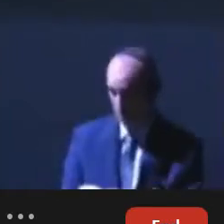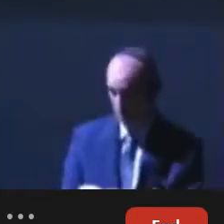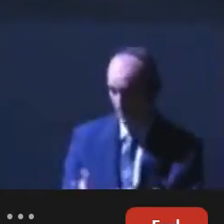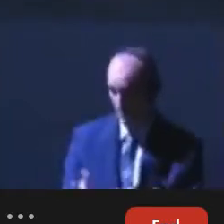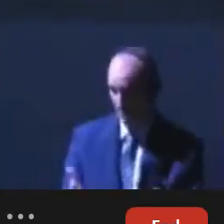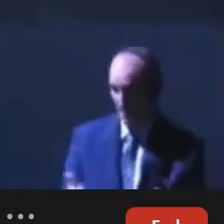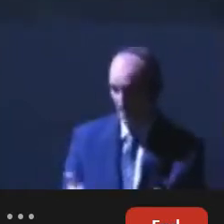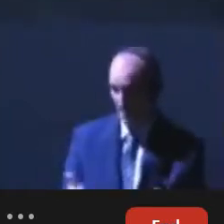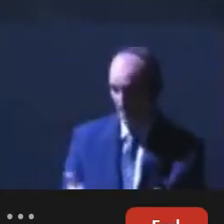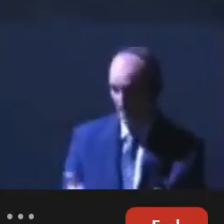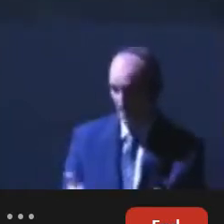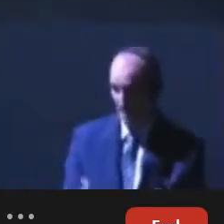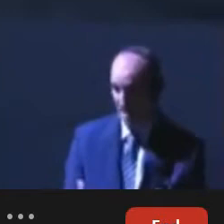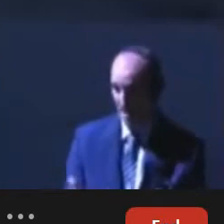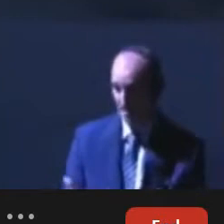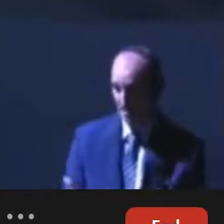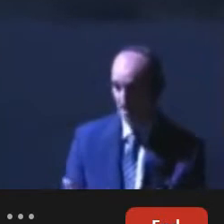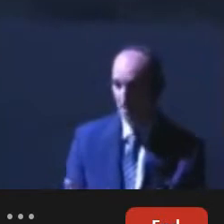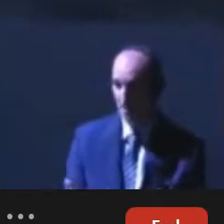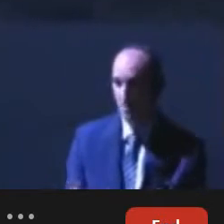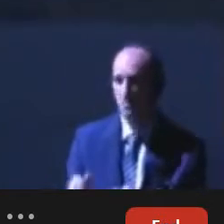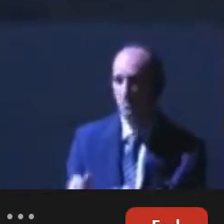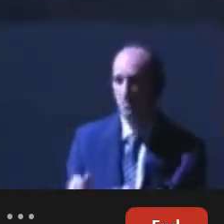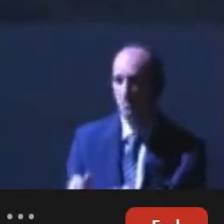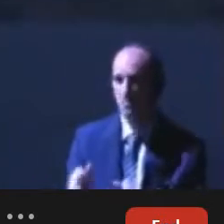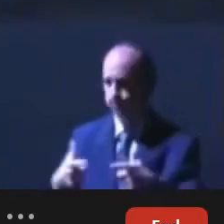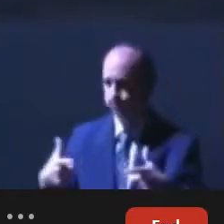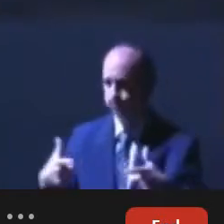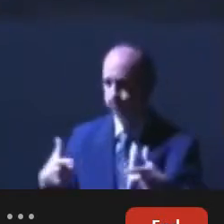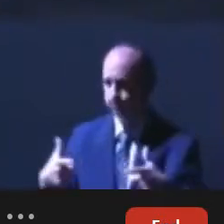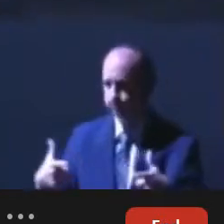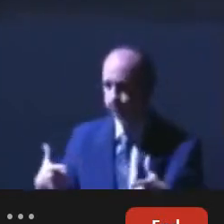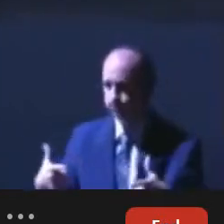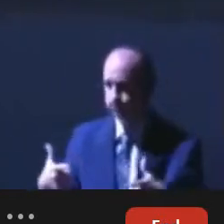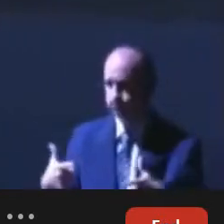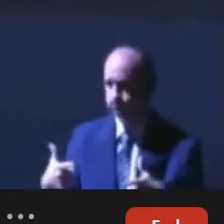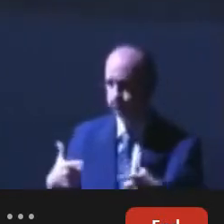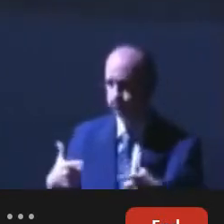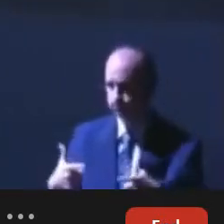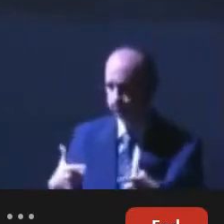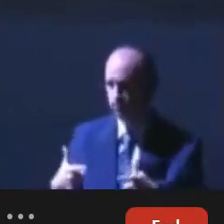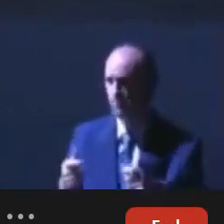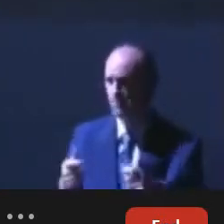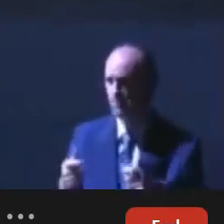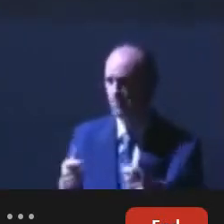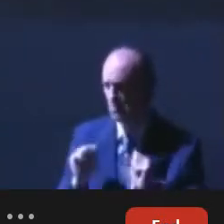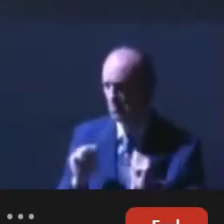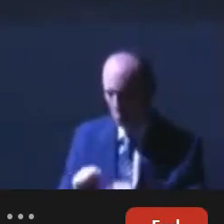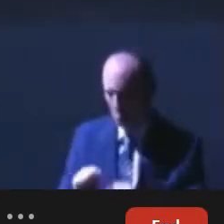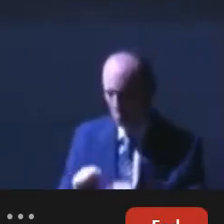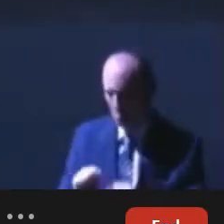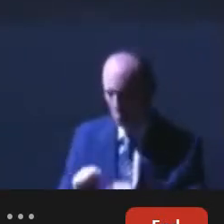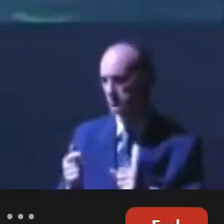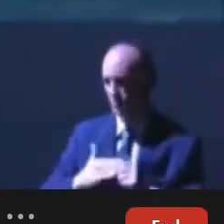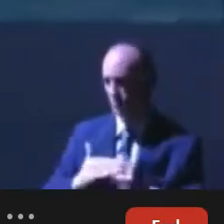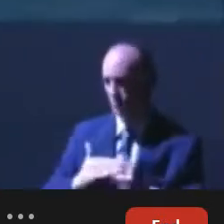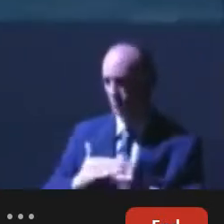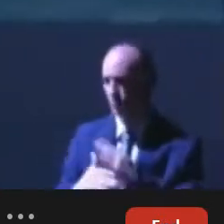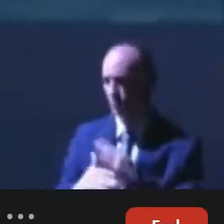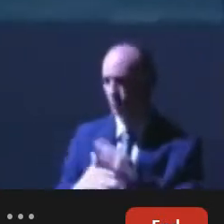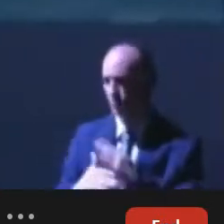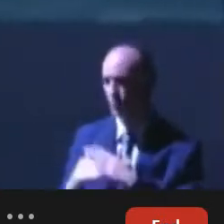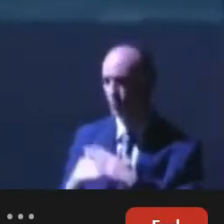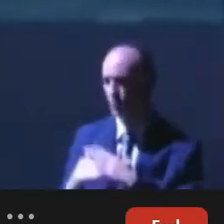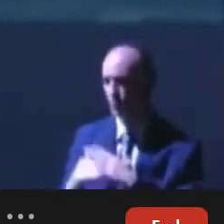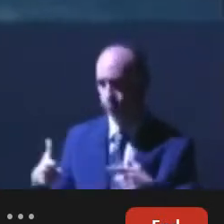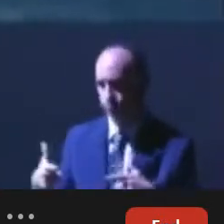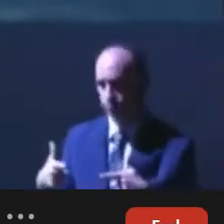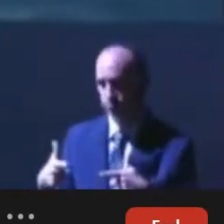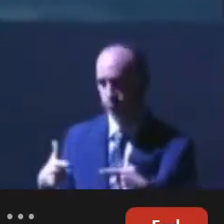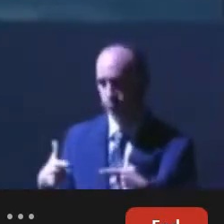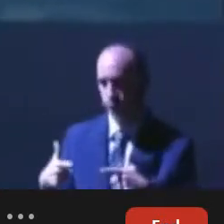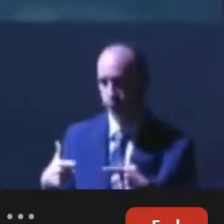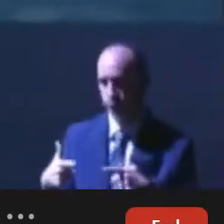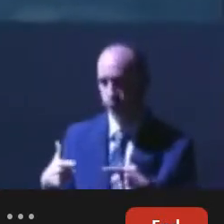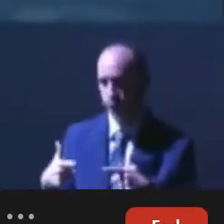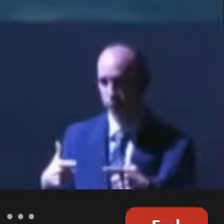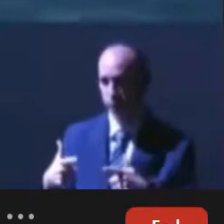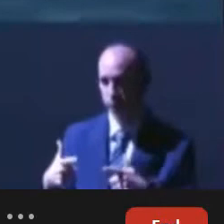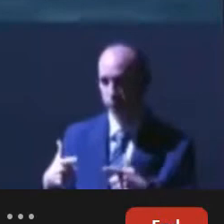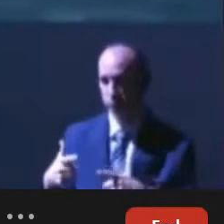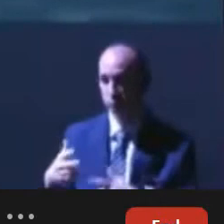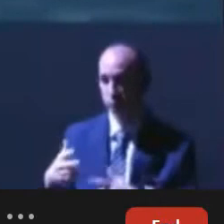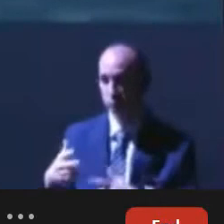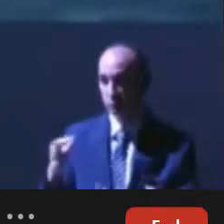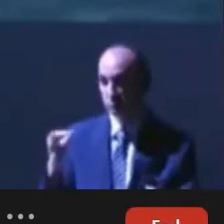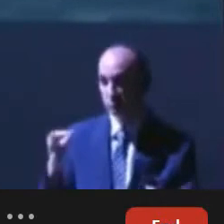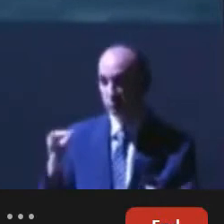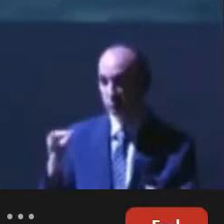thể tăng cái công suất, tăng cái hệ thống của chúng ta. Và mọi người đừng có lo lắng nếu mà ai đó hôm nay tự